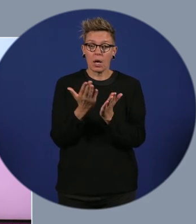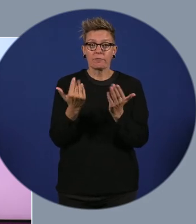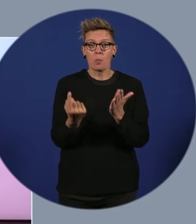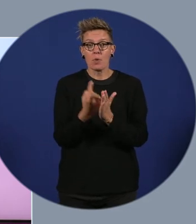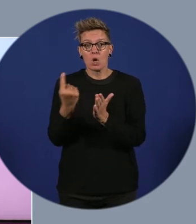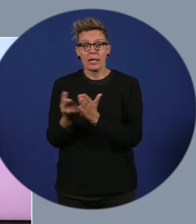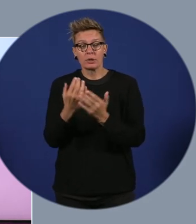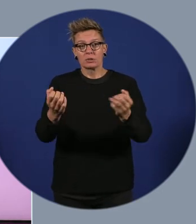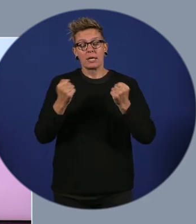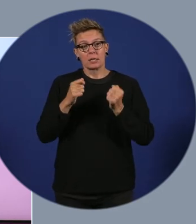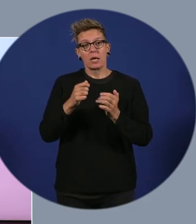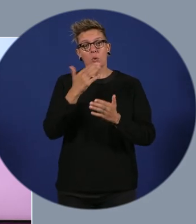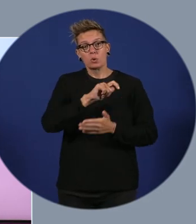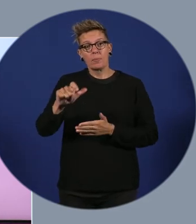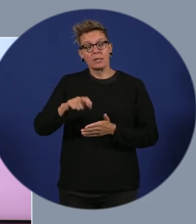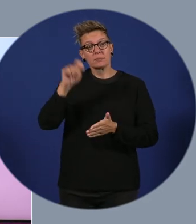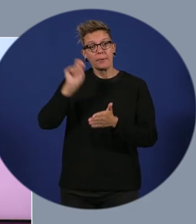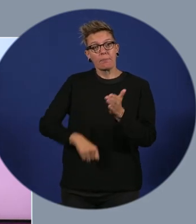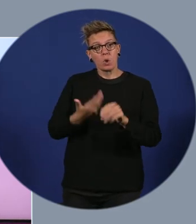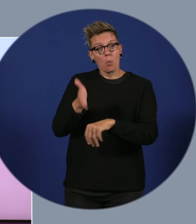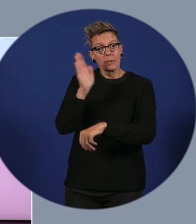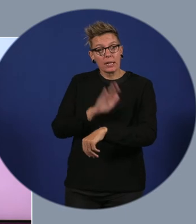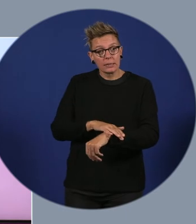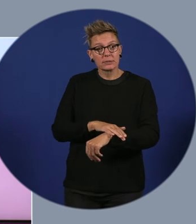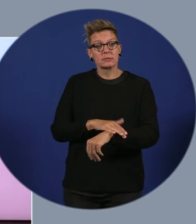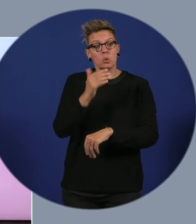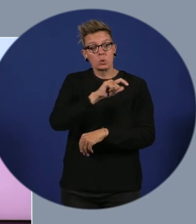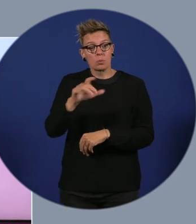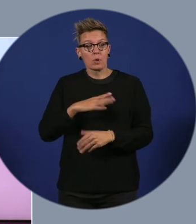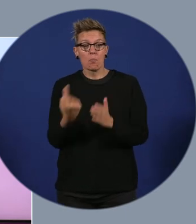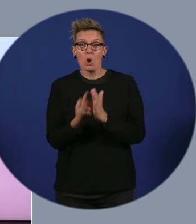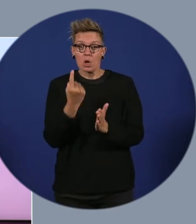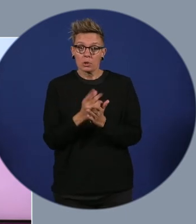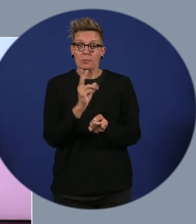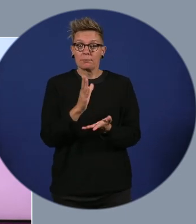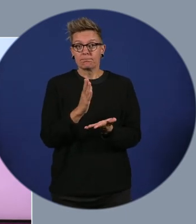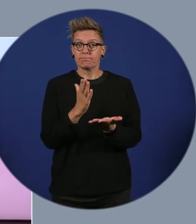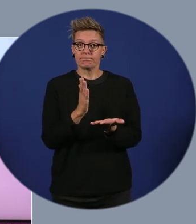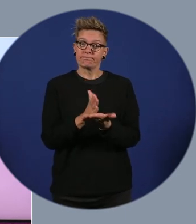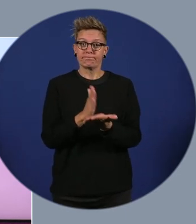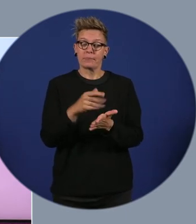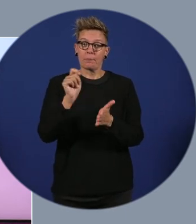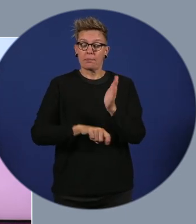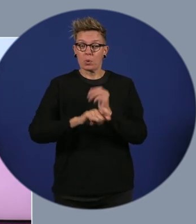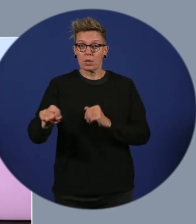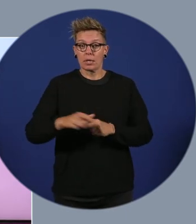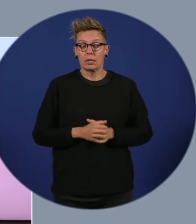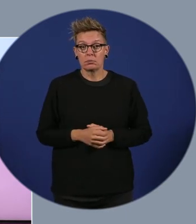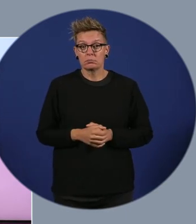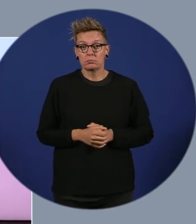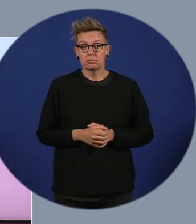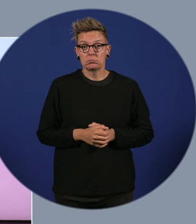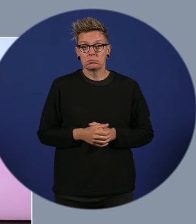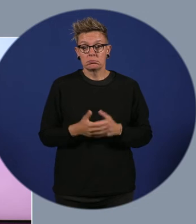ungas medborgarkompetenser så att de kan förverkliga sitt medborgarskap helt enkelt. Och det handlar om, så som